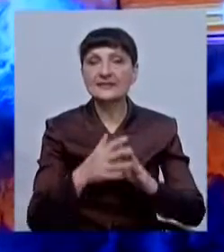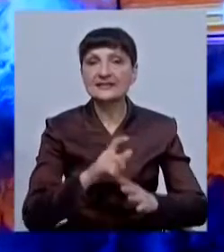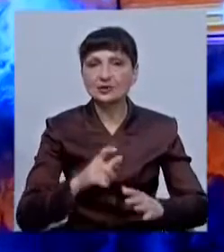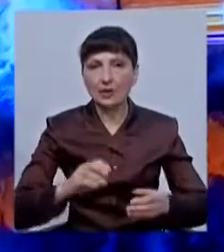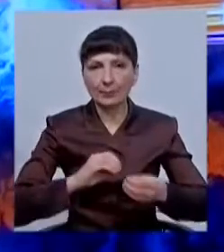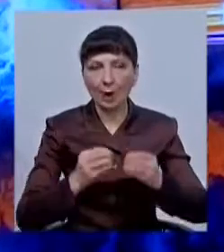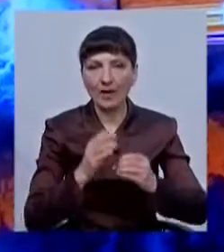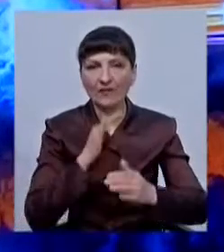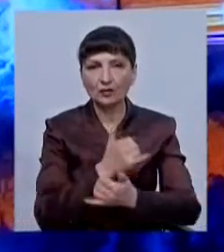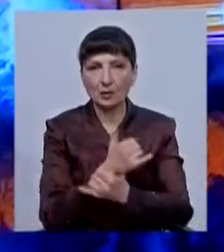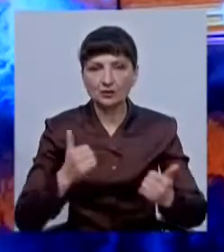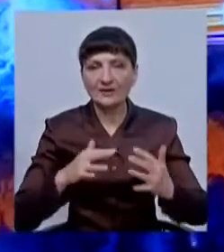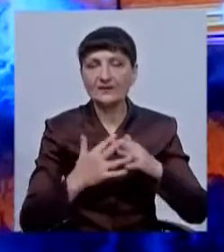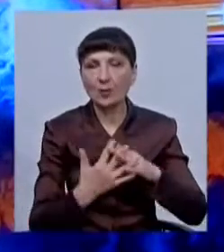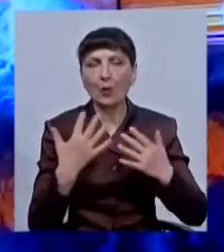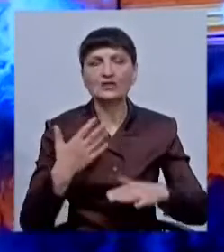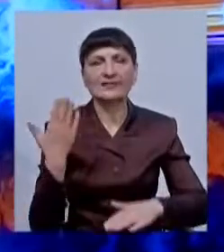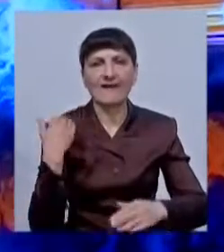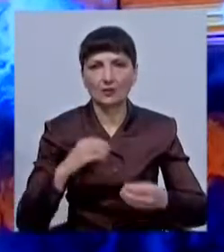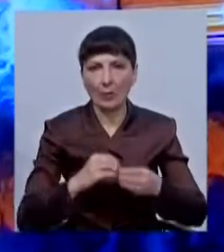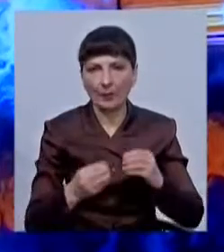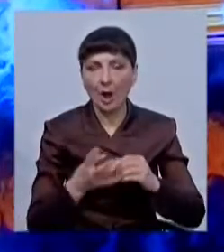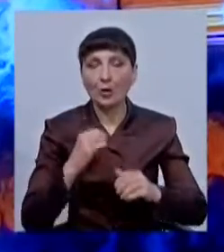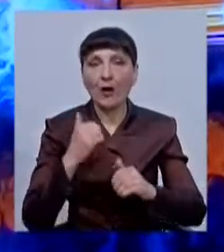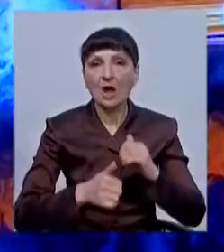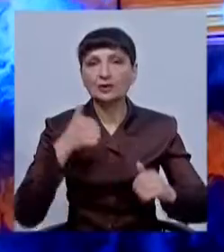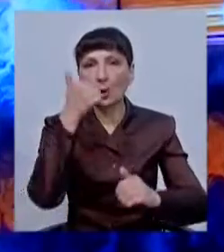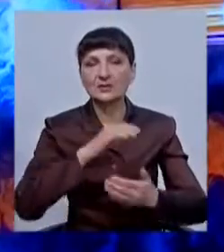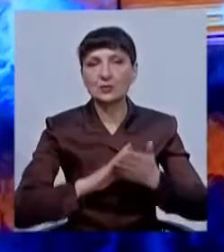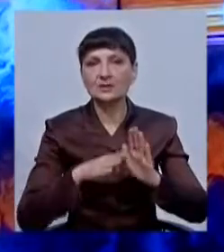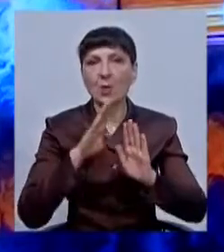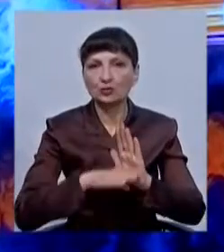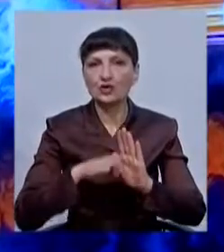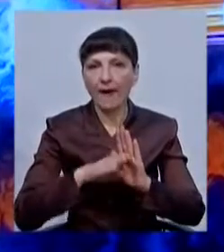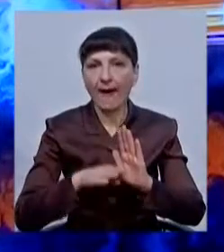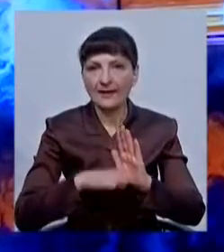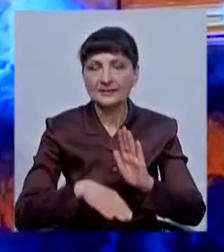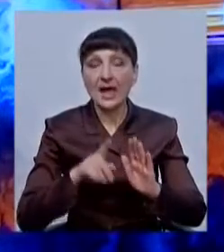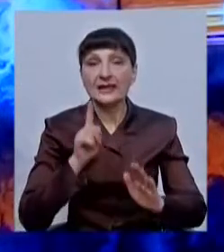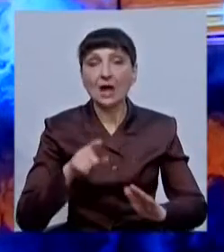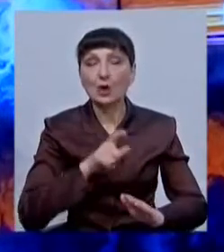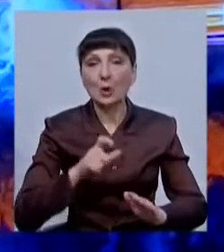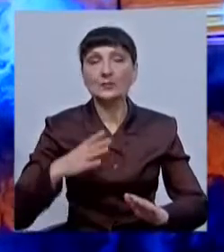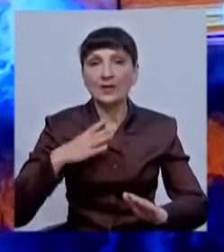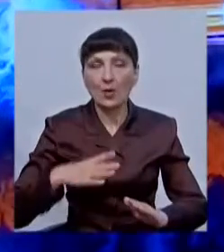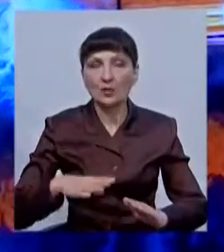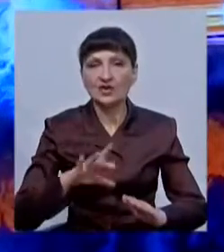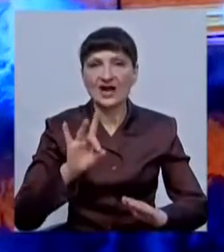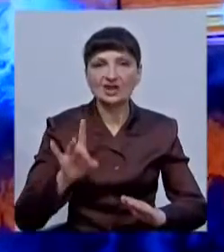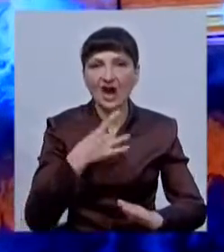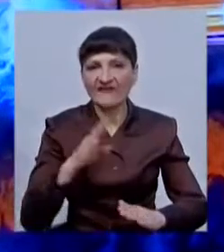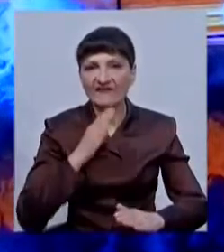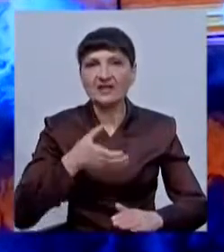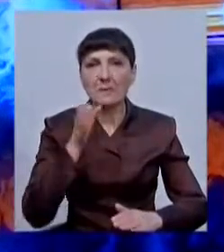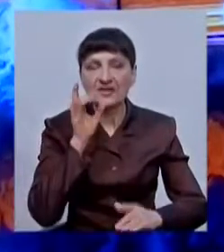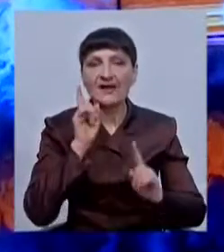проблема с водоснабжением в поселении существует давно. Но с каждым годом ситуация ухудшается, и порой людям приходится пить ржавую воду